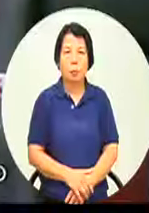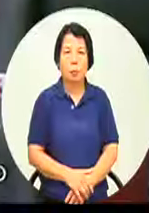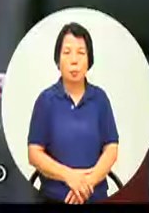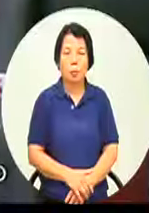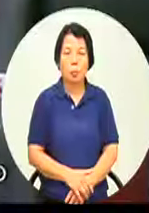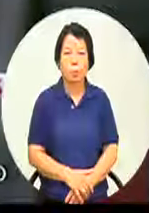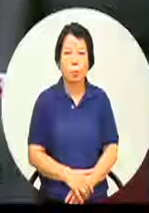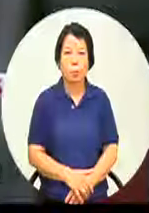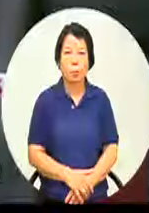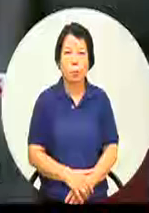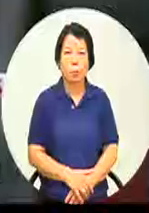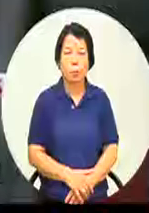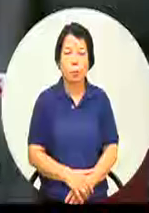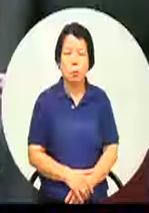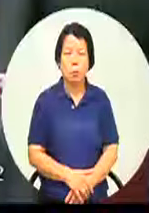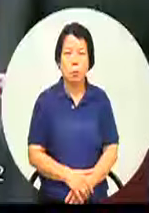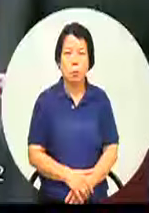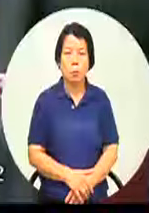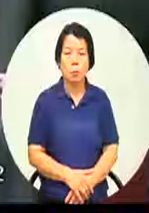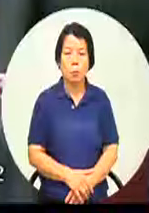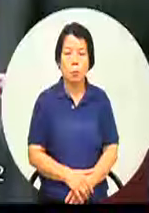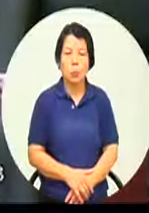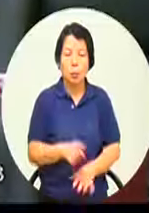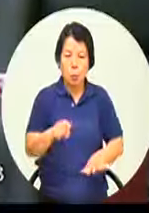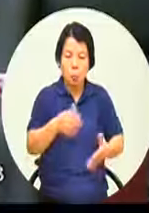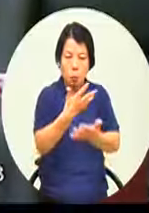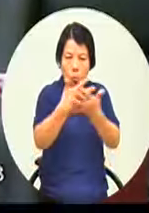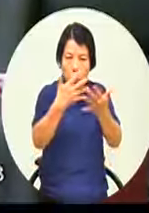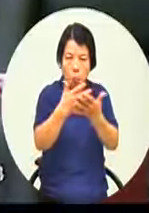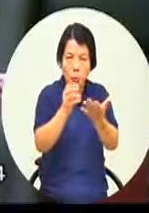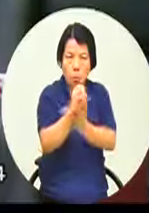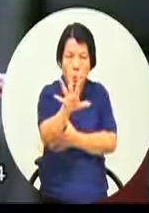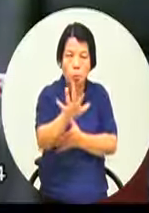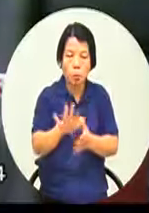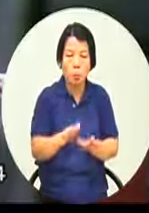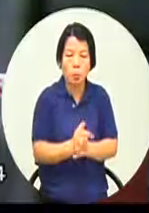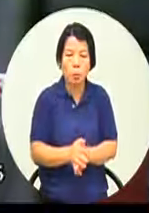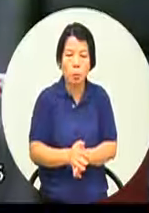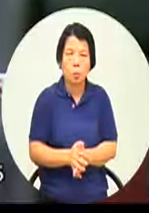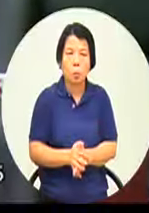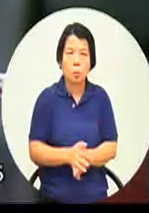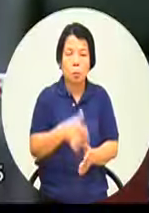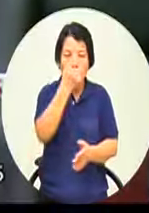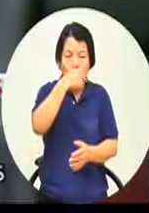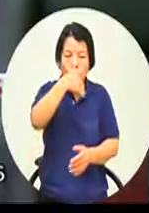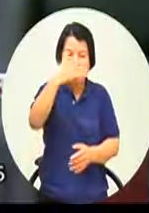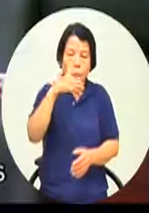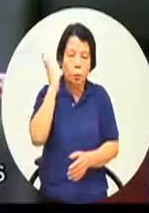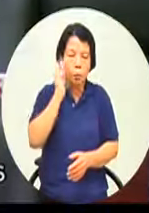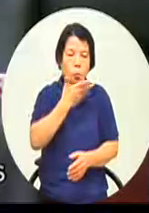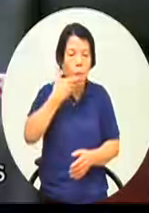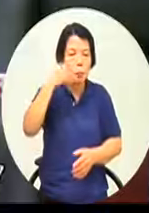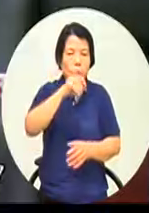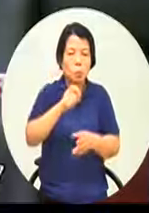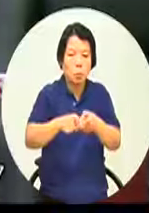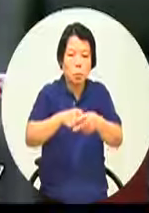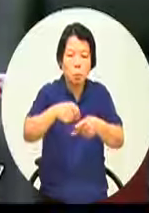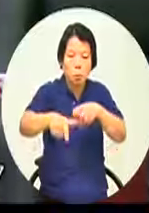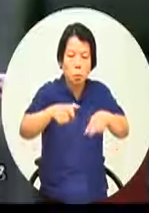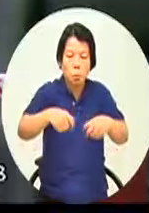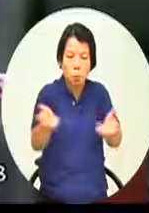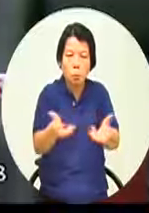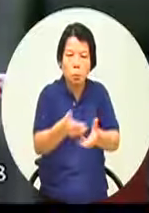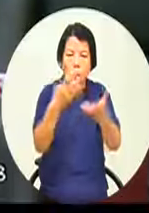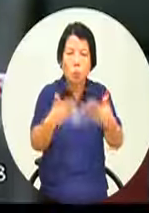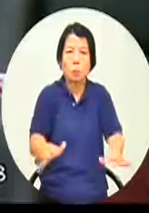所以你现在好，我们看这个地图哦，我们凤山的水利工程这家这哦，那水利工程这